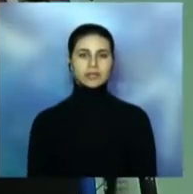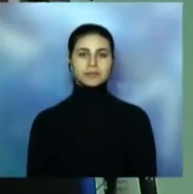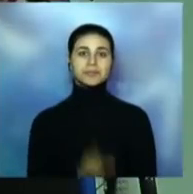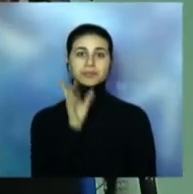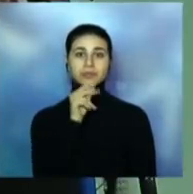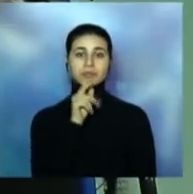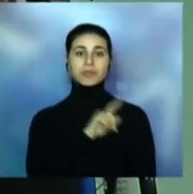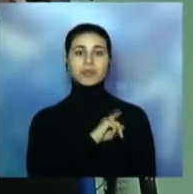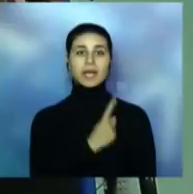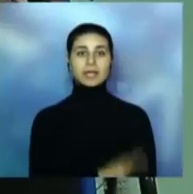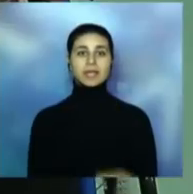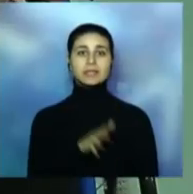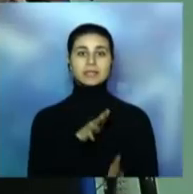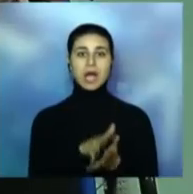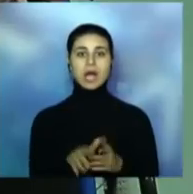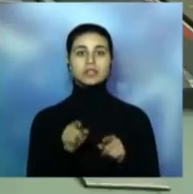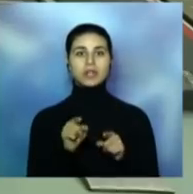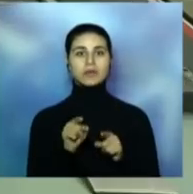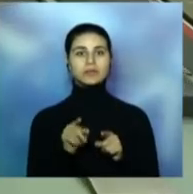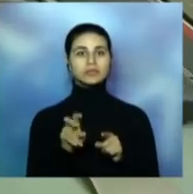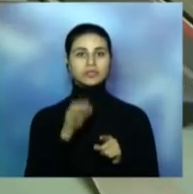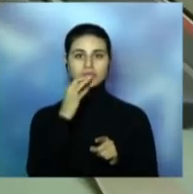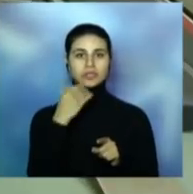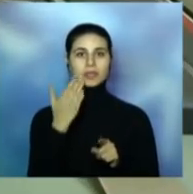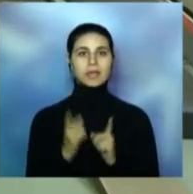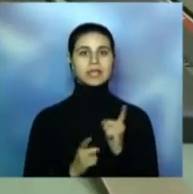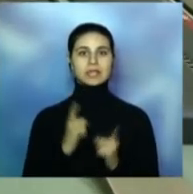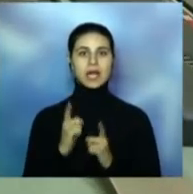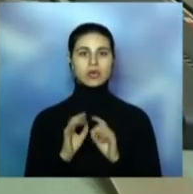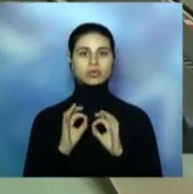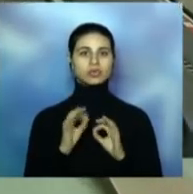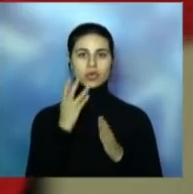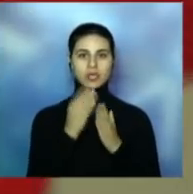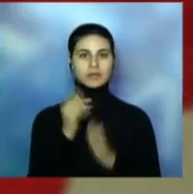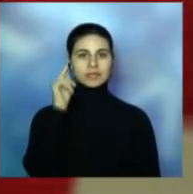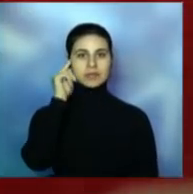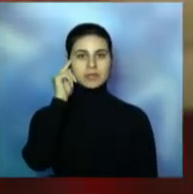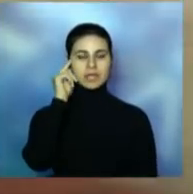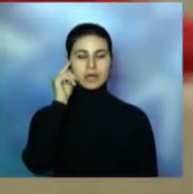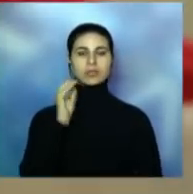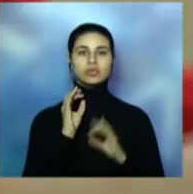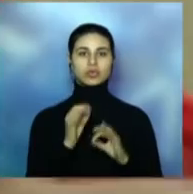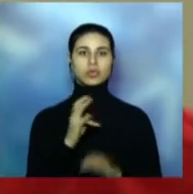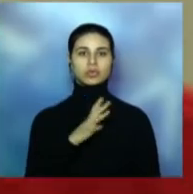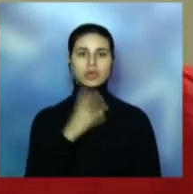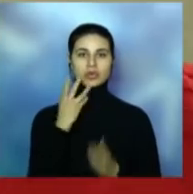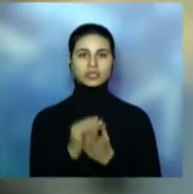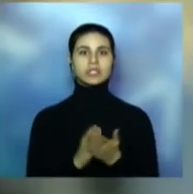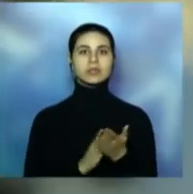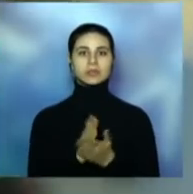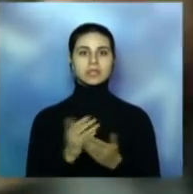ხაჯავ ხომ, ის განპირობებულია, მე დაალაგოს სწორედ შენი ფიქრები, დაალაგოს სწორედ შენი